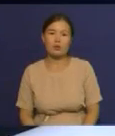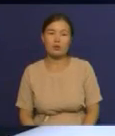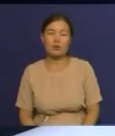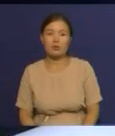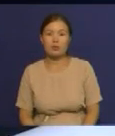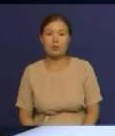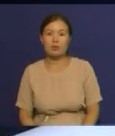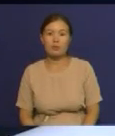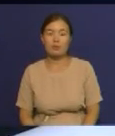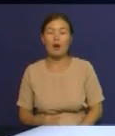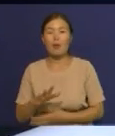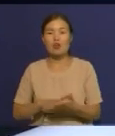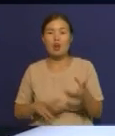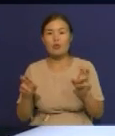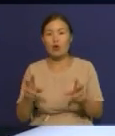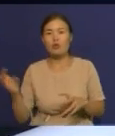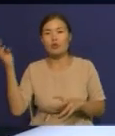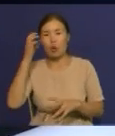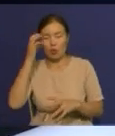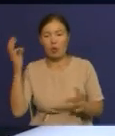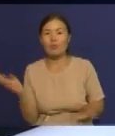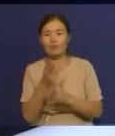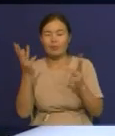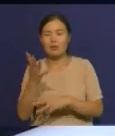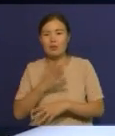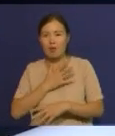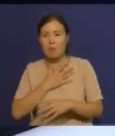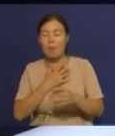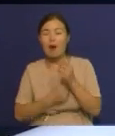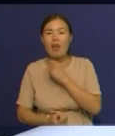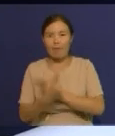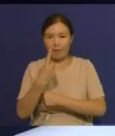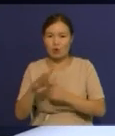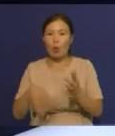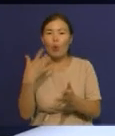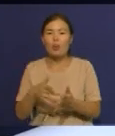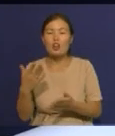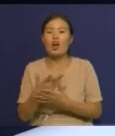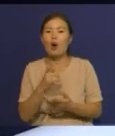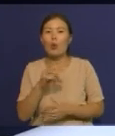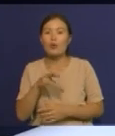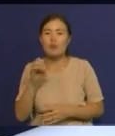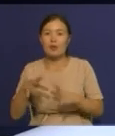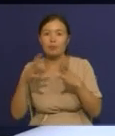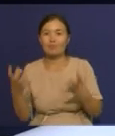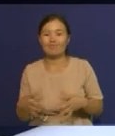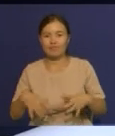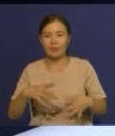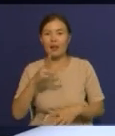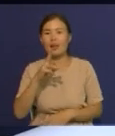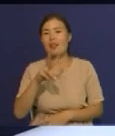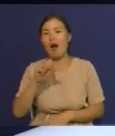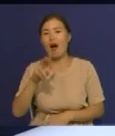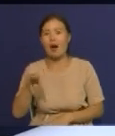и продолжение темы черные клубы дыма поднялись в небо уже города жанаозен видео размещено на сайте газеты лада